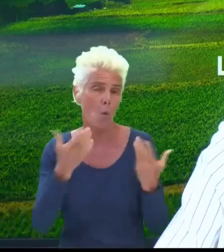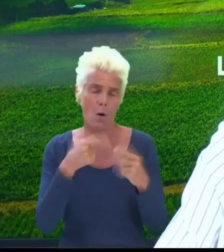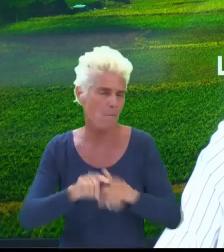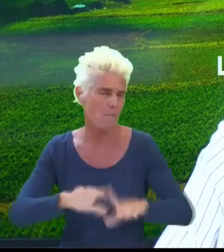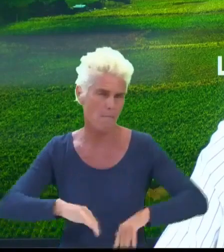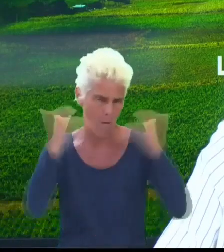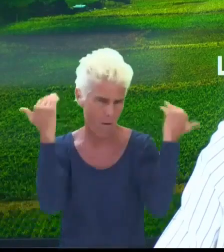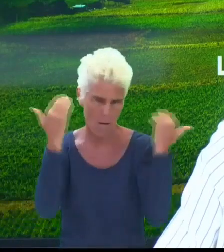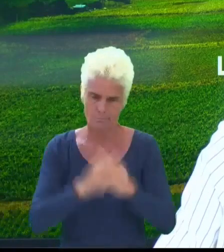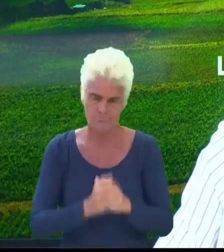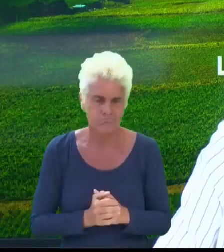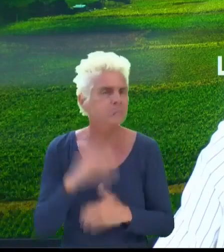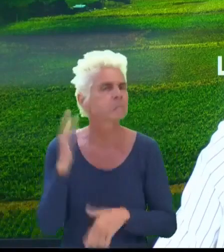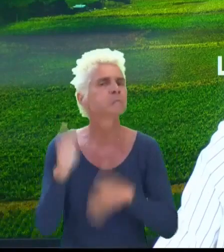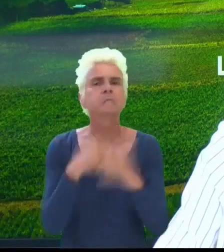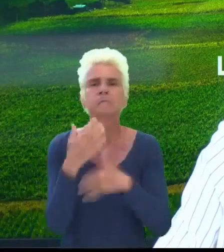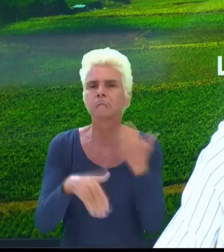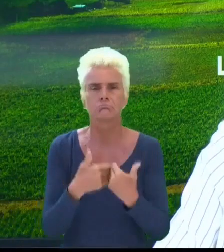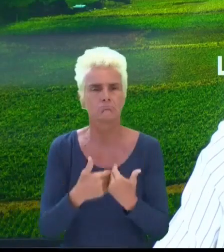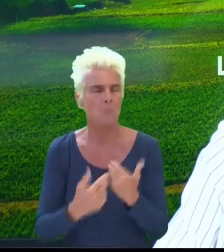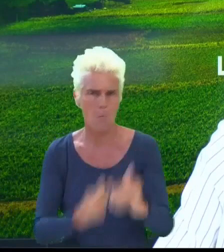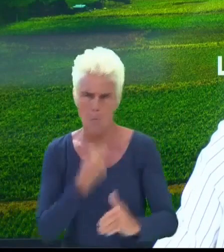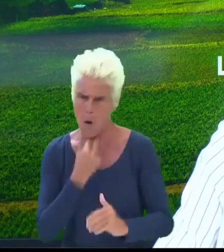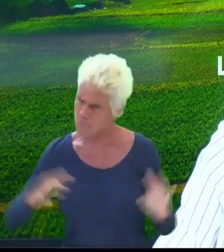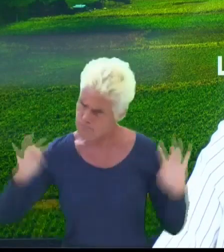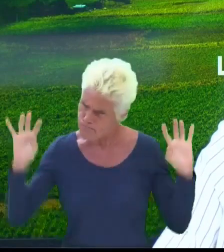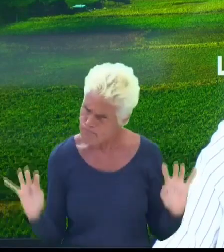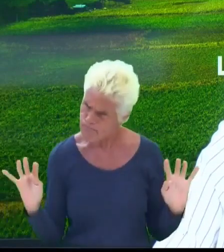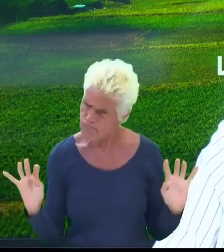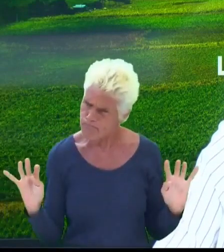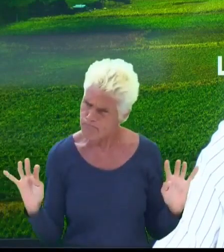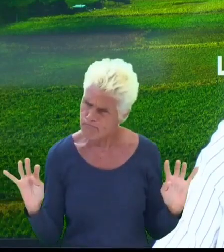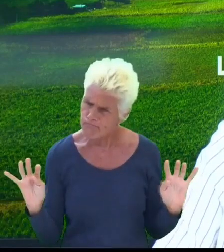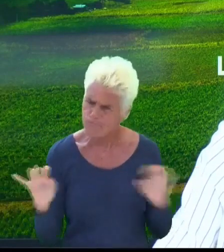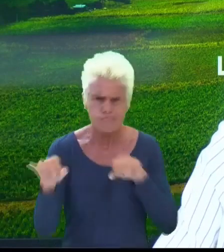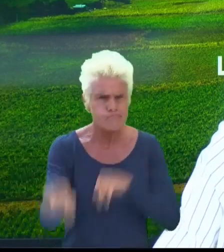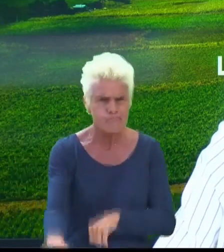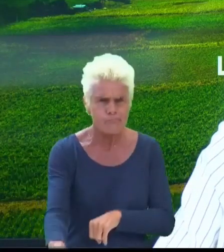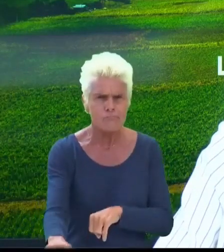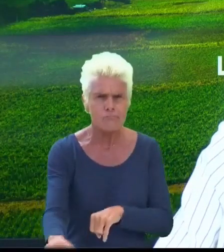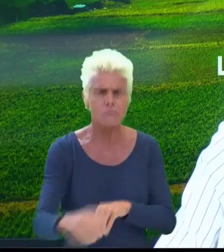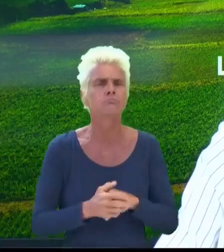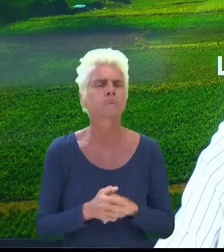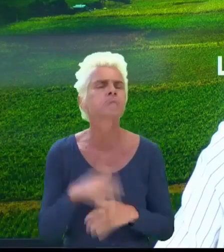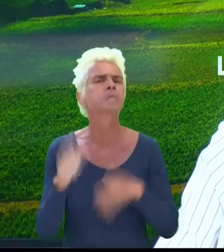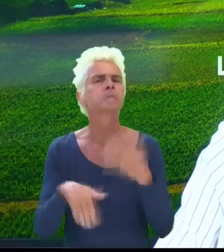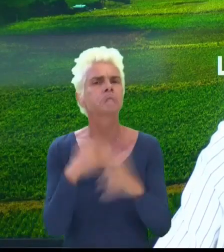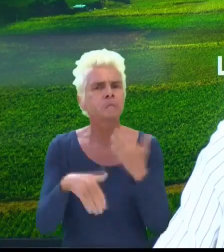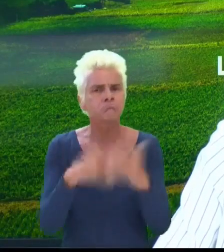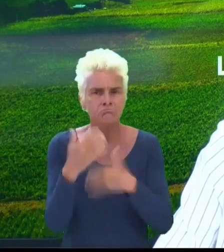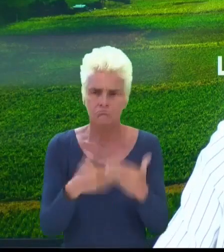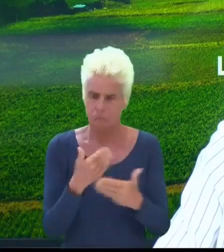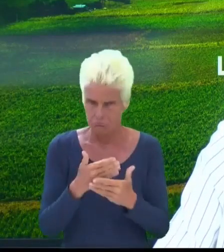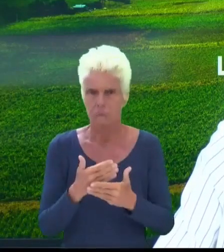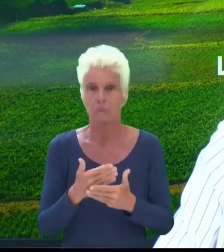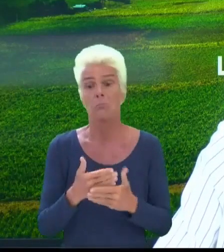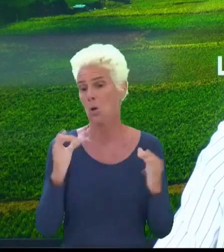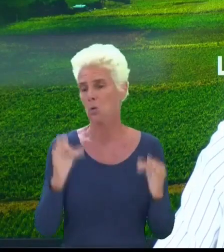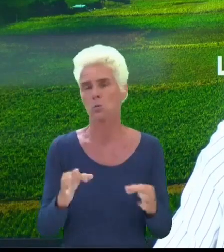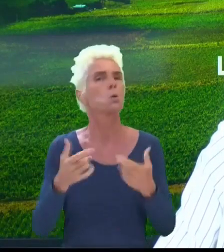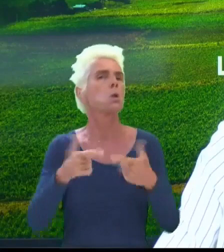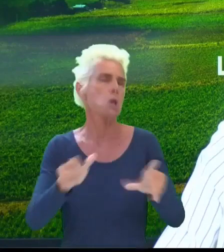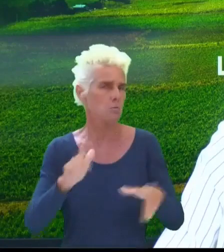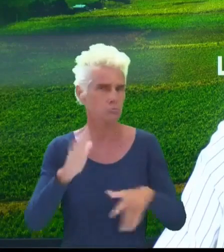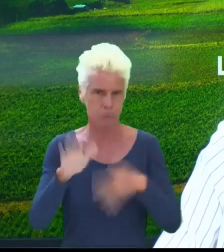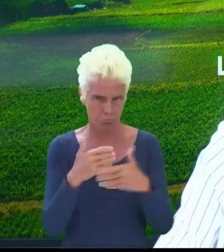territoire après 1 heure de blocage ils avaient obtenu gain de cause et libérer les locaux cet après-midi